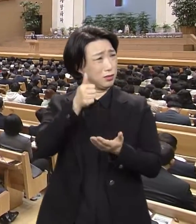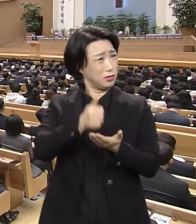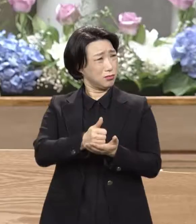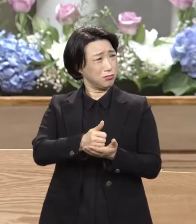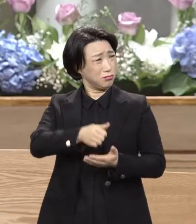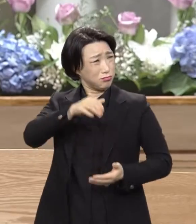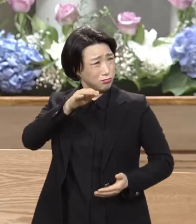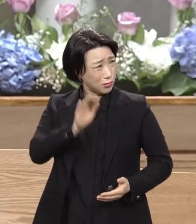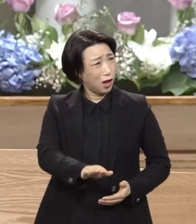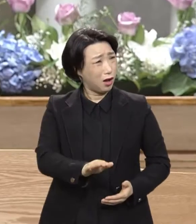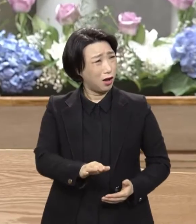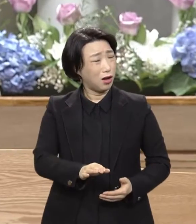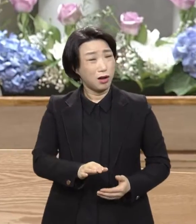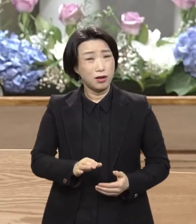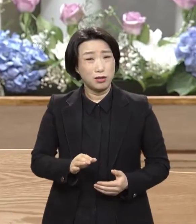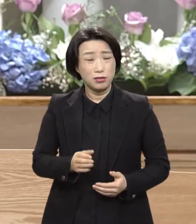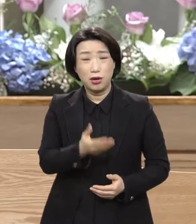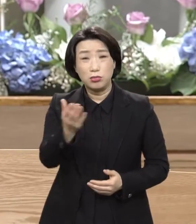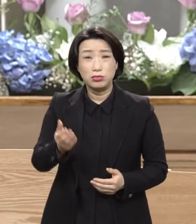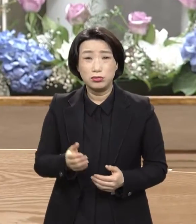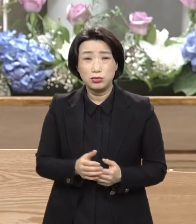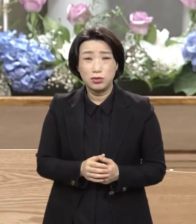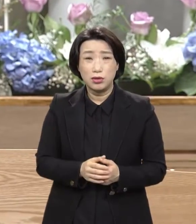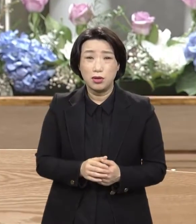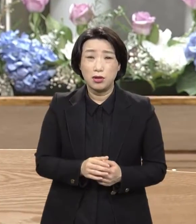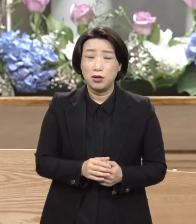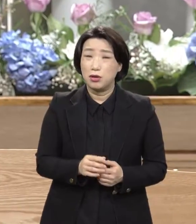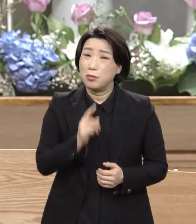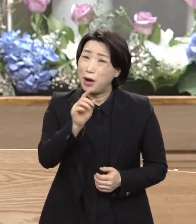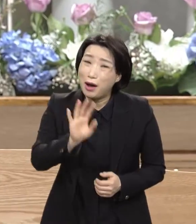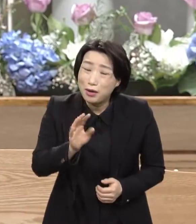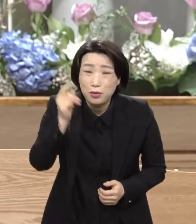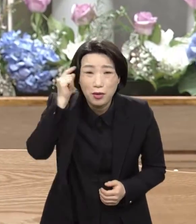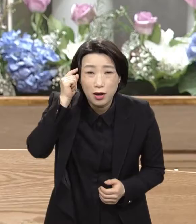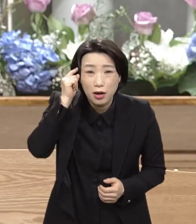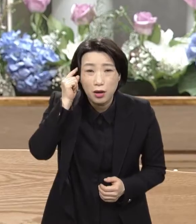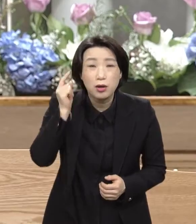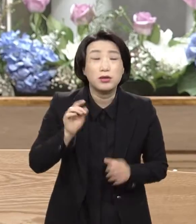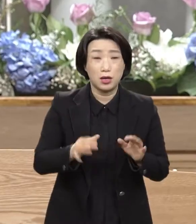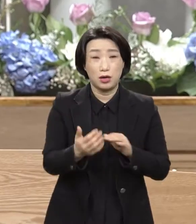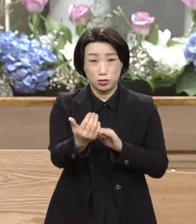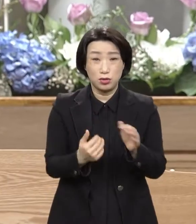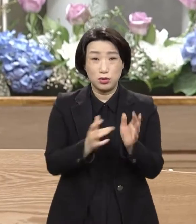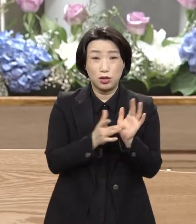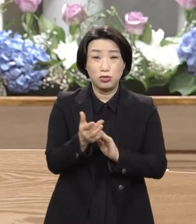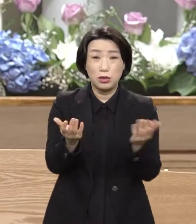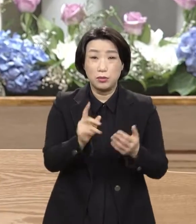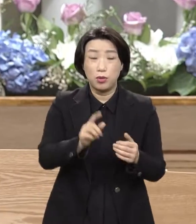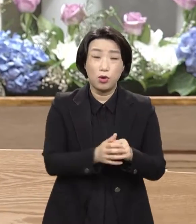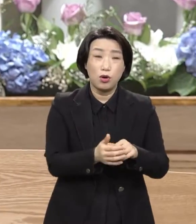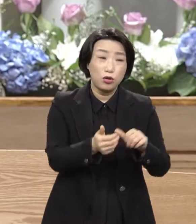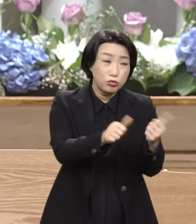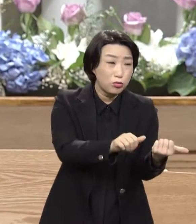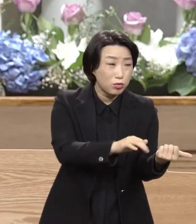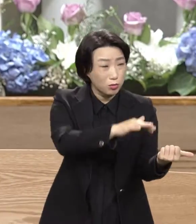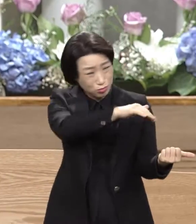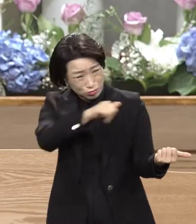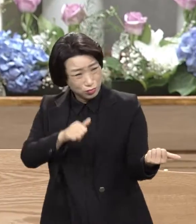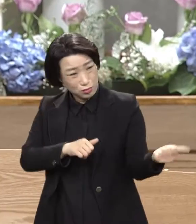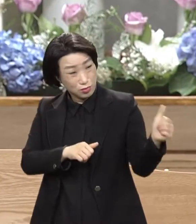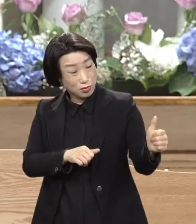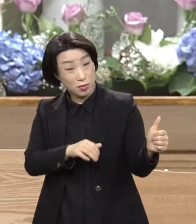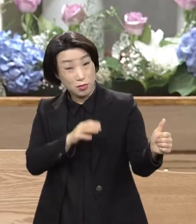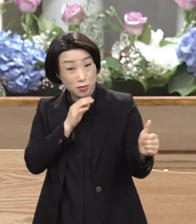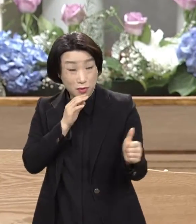하나님이라고는, 예, 때로는 죽은 자도 무덤에서 불어내고 중풍자도 일어나서 걷게 하고